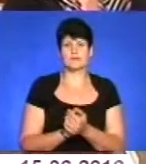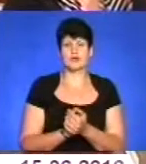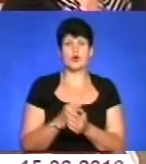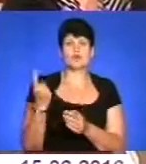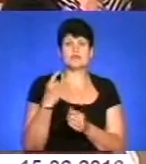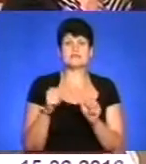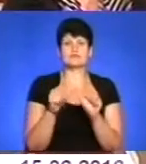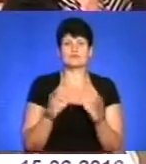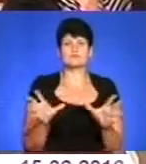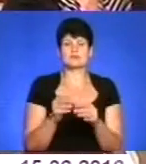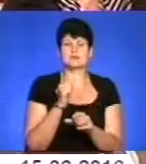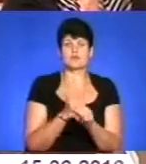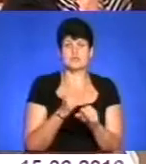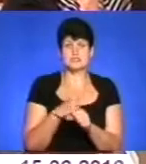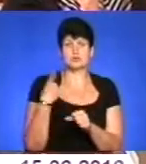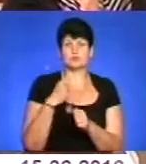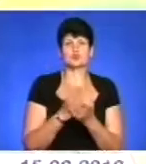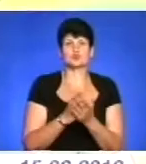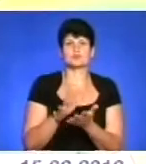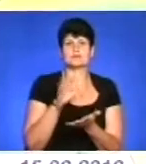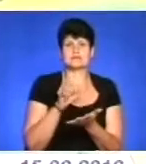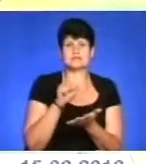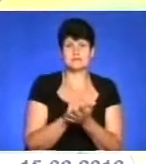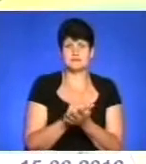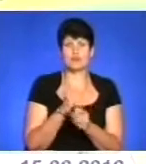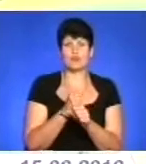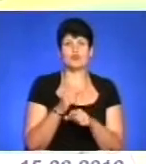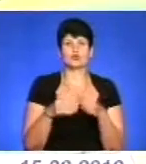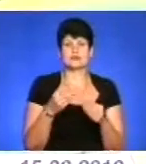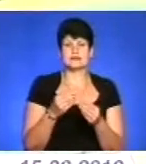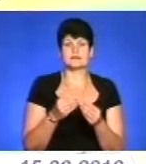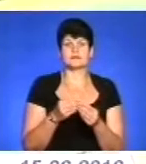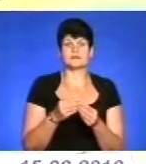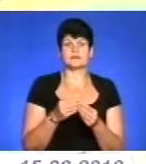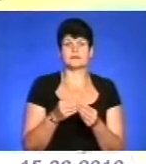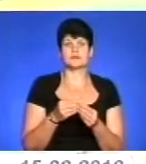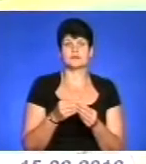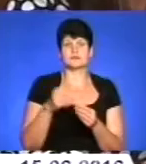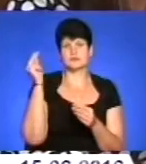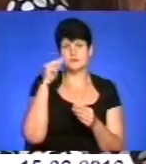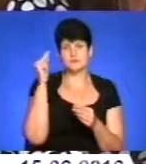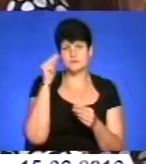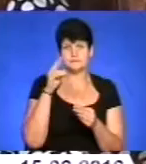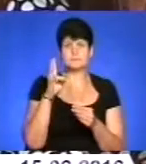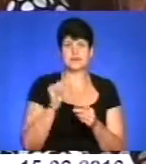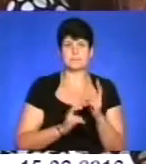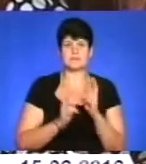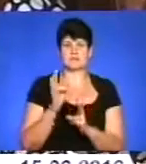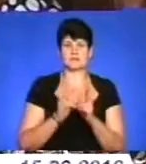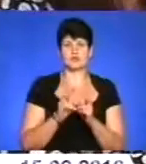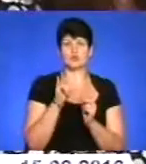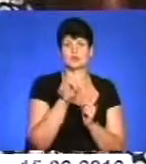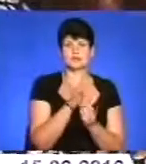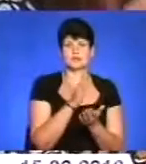форм співпраці обласної служби зайнятості з роботодавцями – стажування на підприємстві. Вони проходять